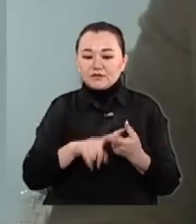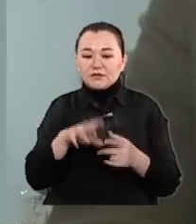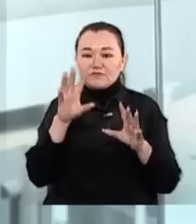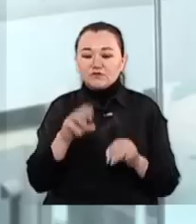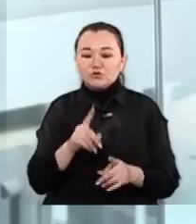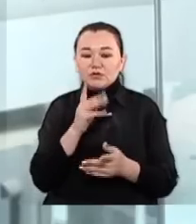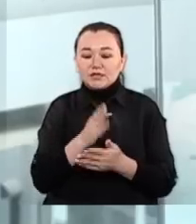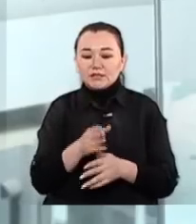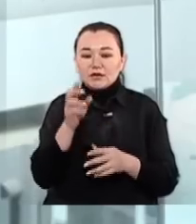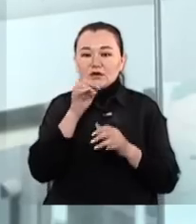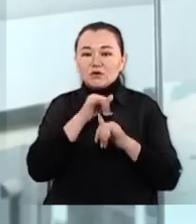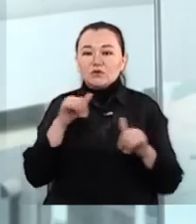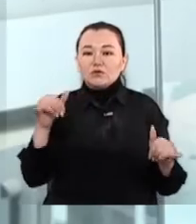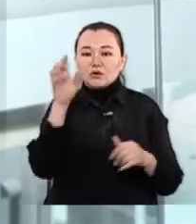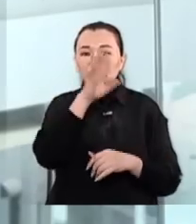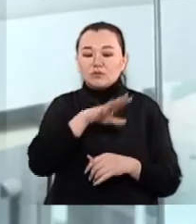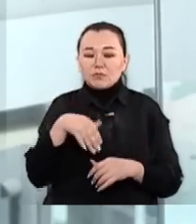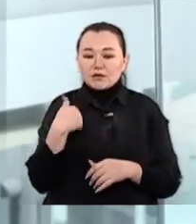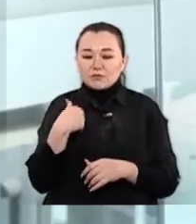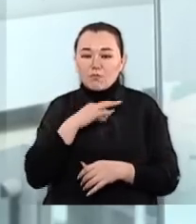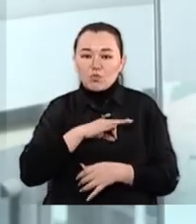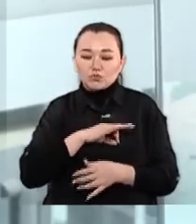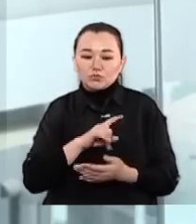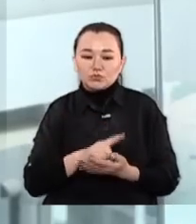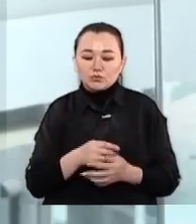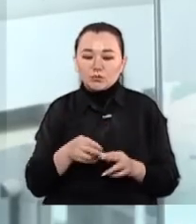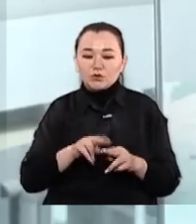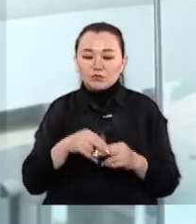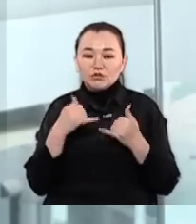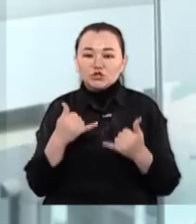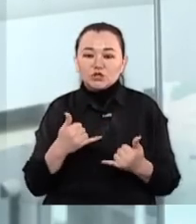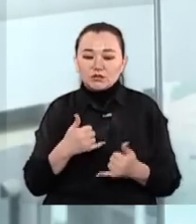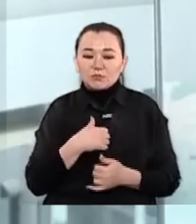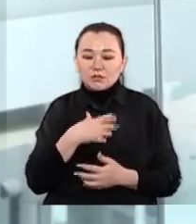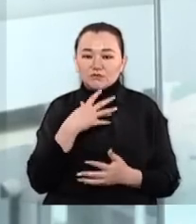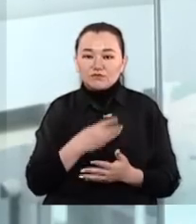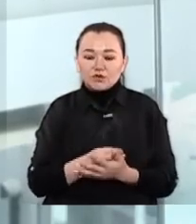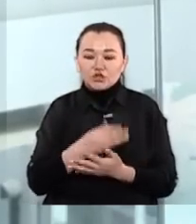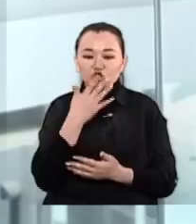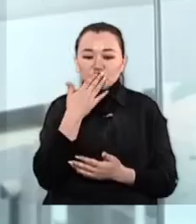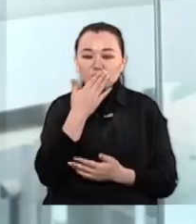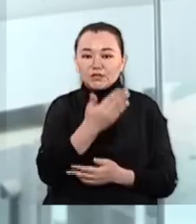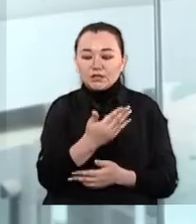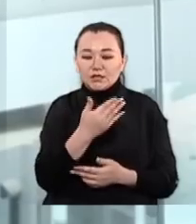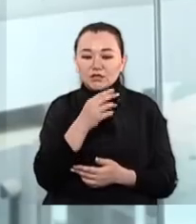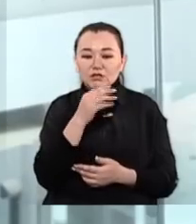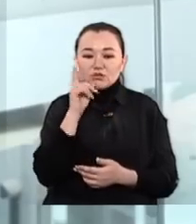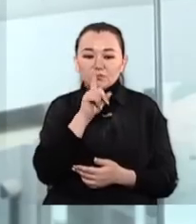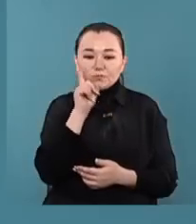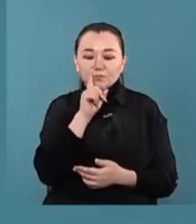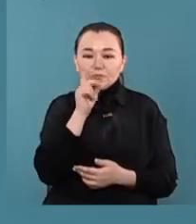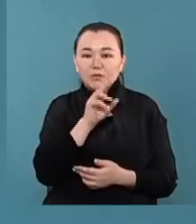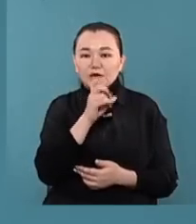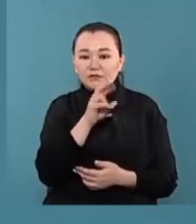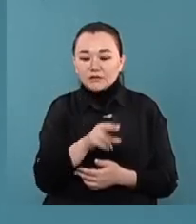нәрсені дамыған елдегіні елімізге пайдалануымыз керек. Сол үшін біз міне өзіміздің шетелдік жасылдар